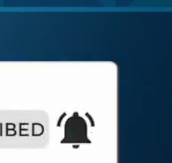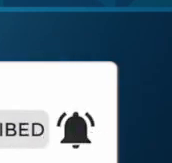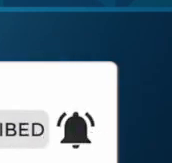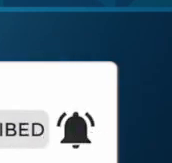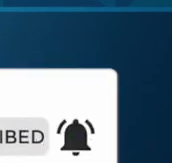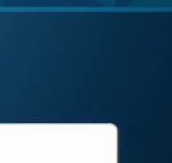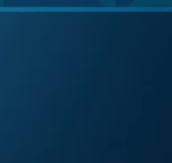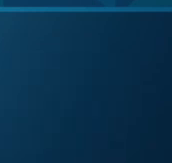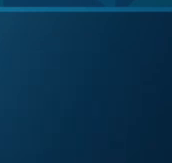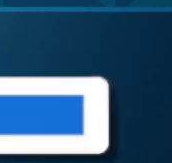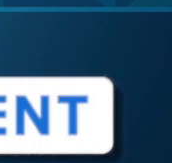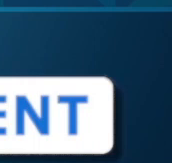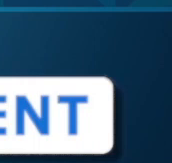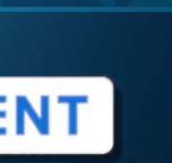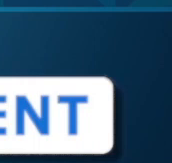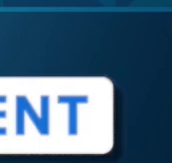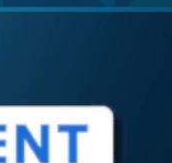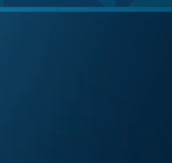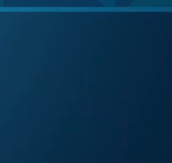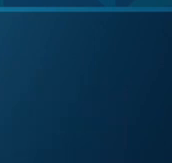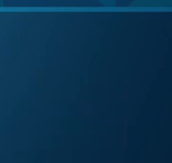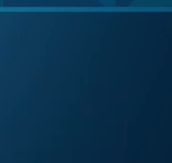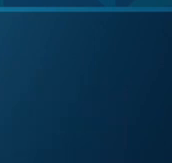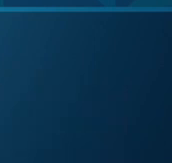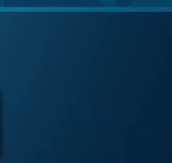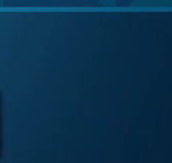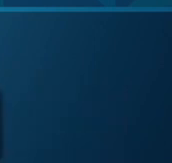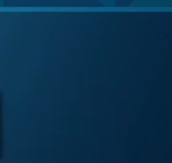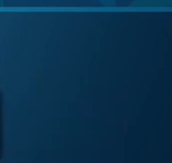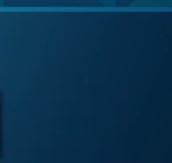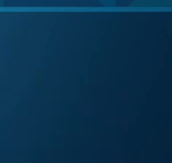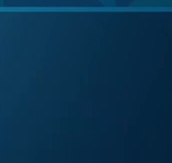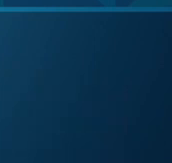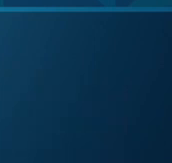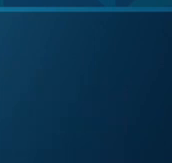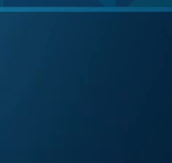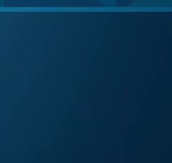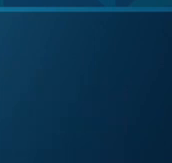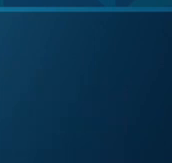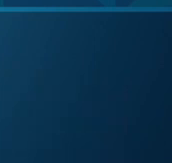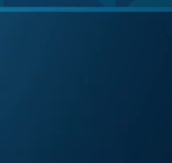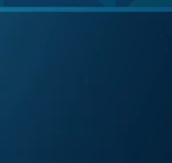butão notificação. Fo comentário no fahetutang ba media social siraseluk.